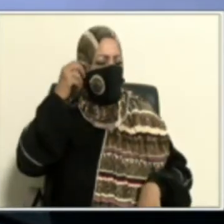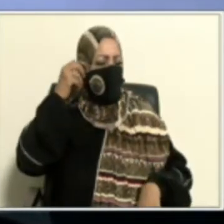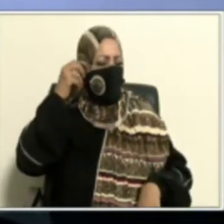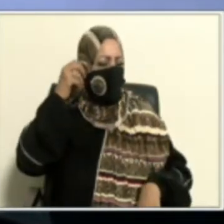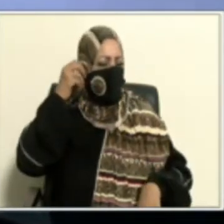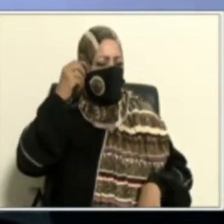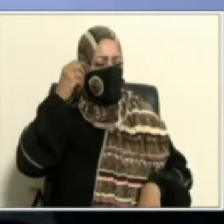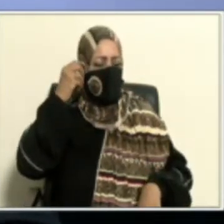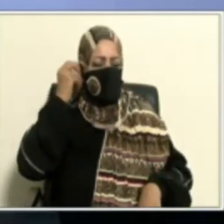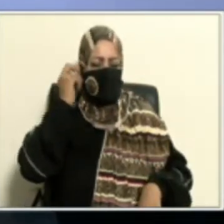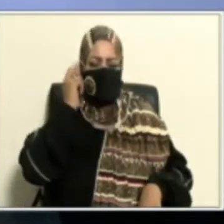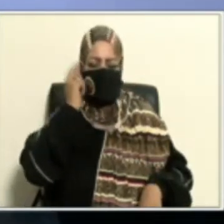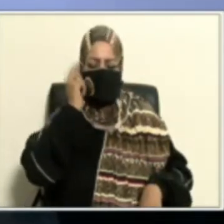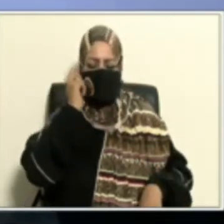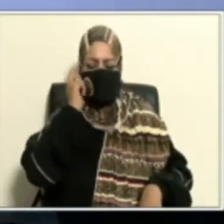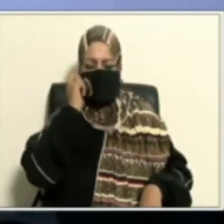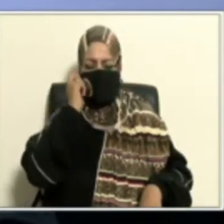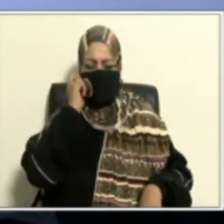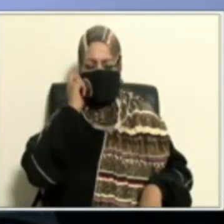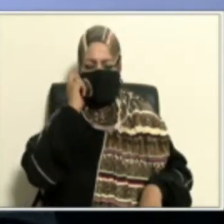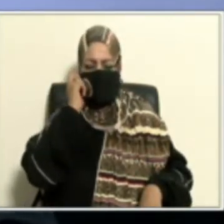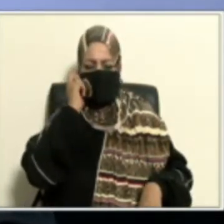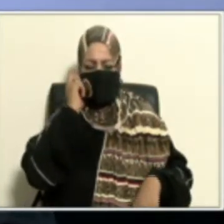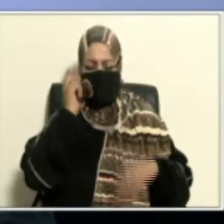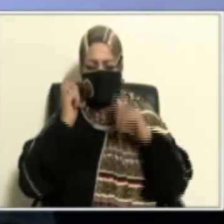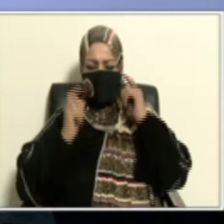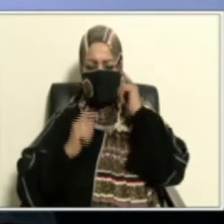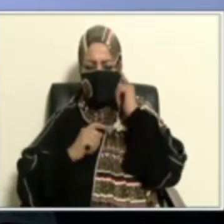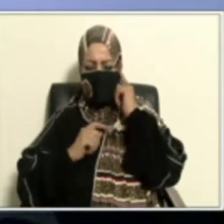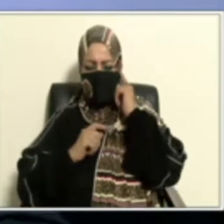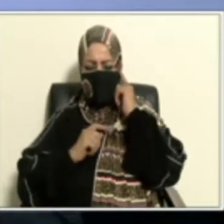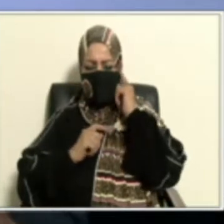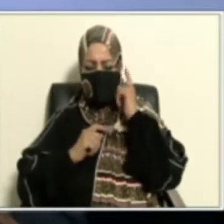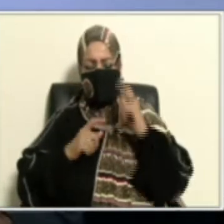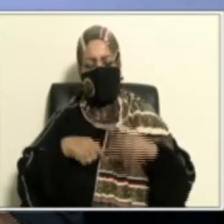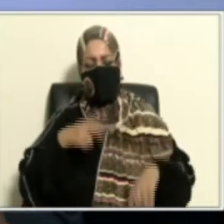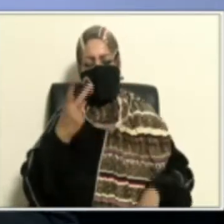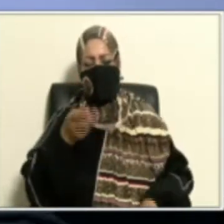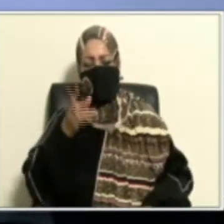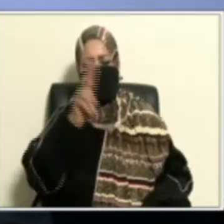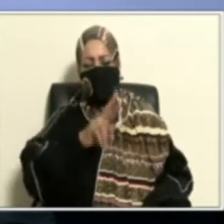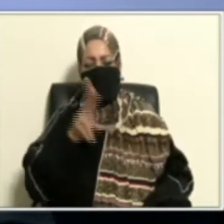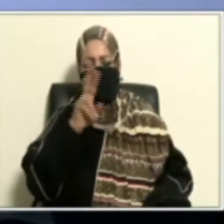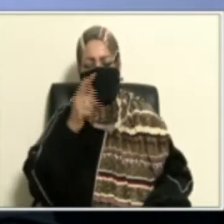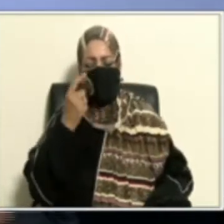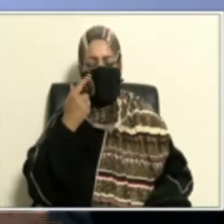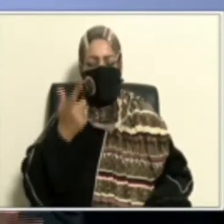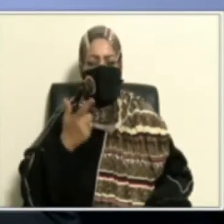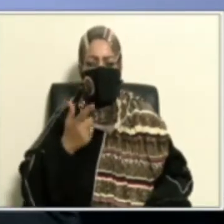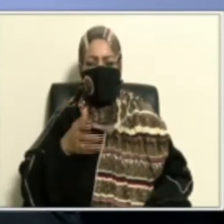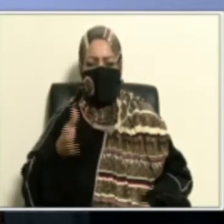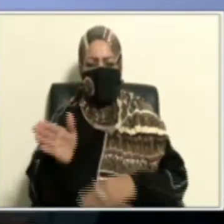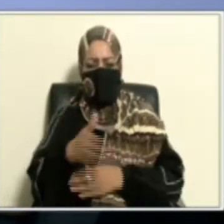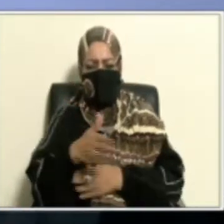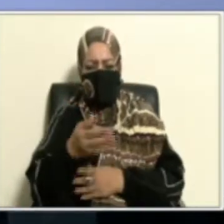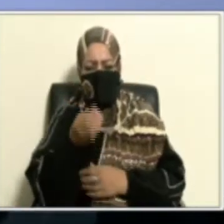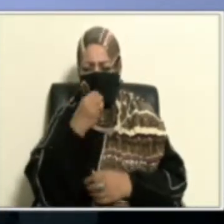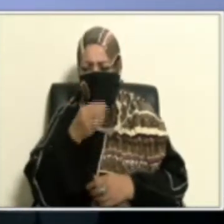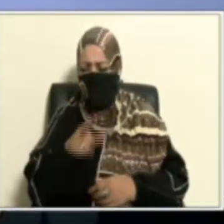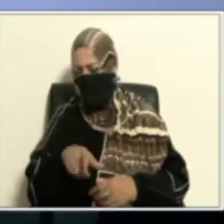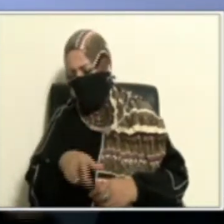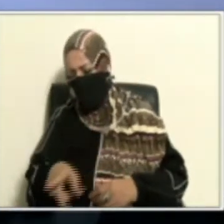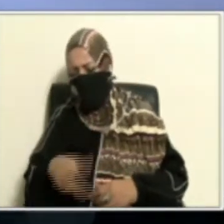قال هو الطهور ماؤه الحل ميتته، فحتى لو السمك هذا ميت بدون سم لقيت